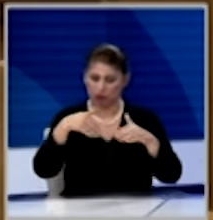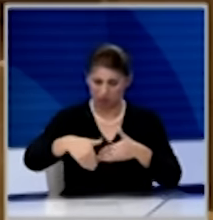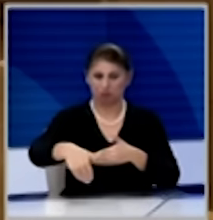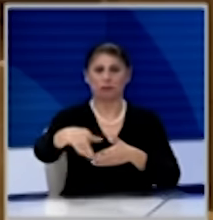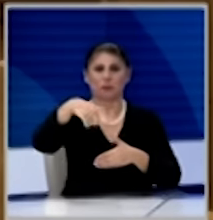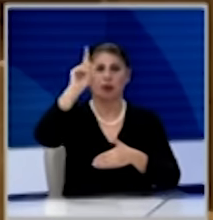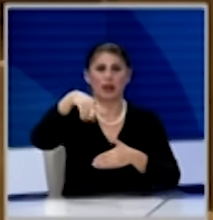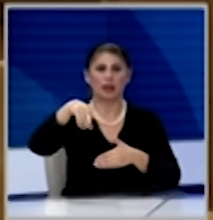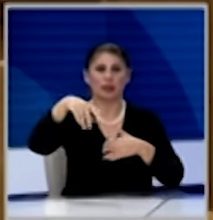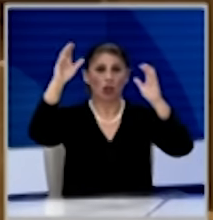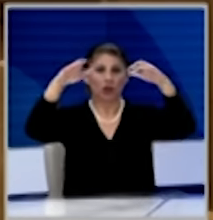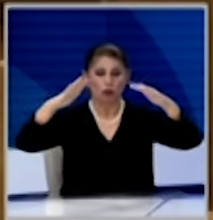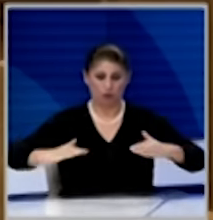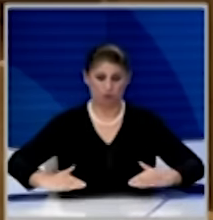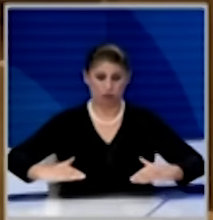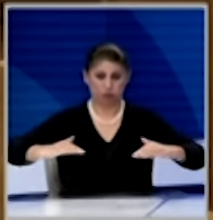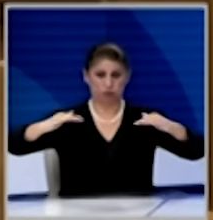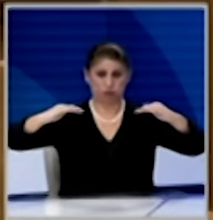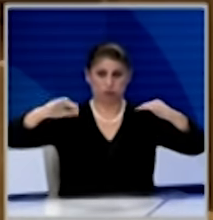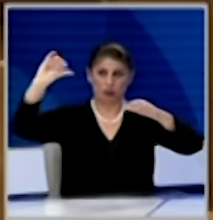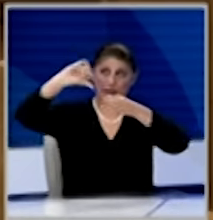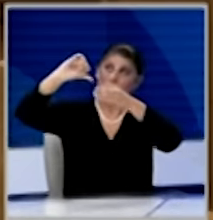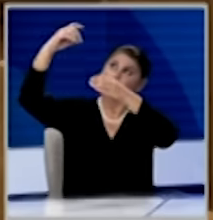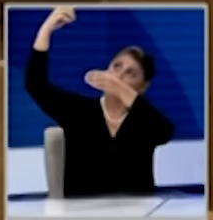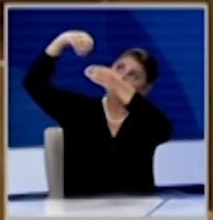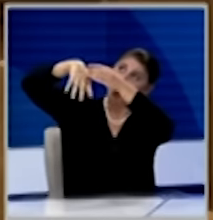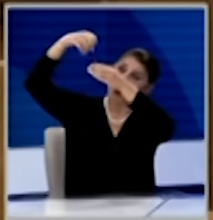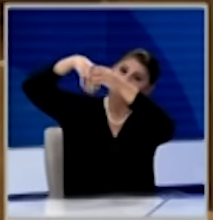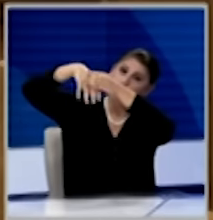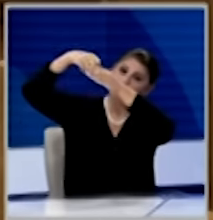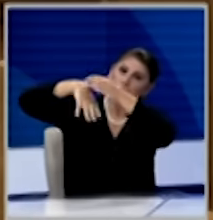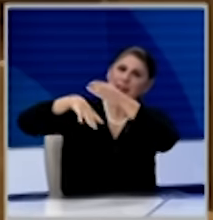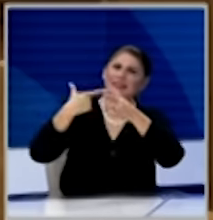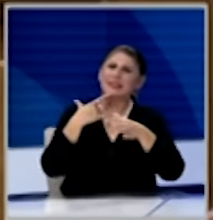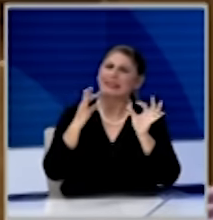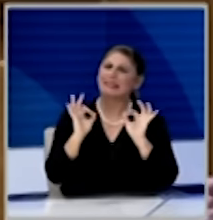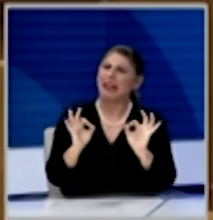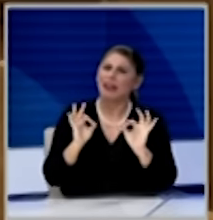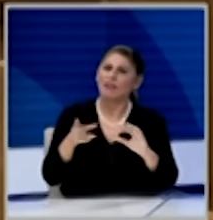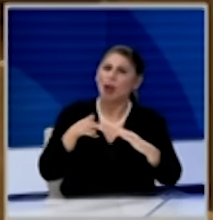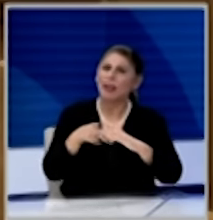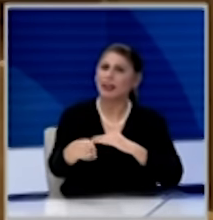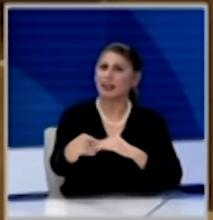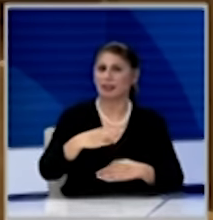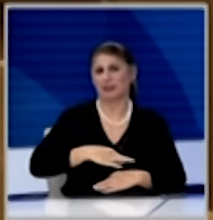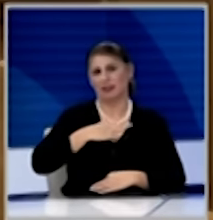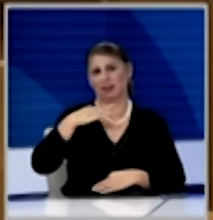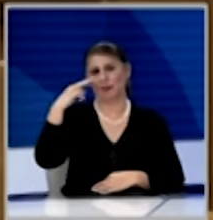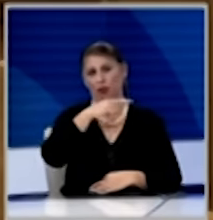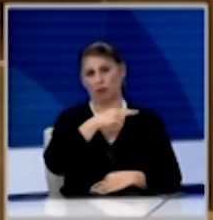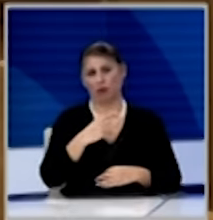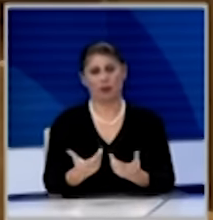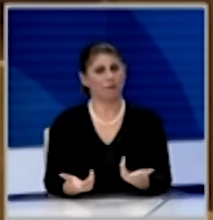μέρες το σχολείο πλημμυρίζει μπάζει νερά απ την οροφή τι ακριβώς εγκαινιάσαμε κύριε